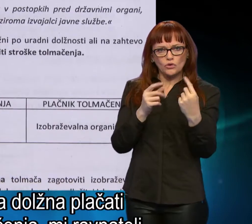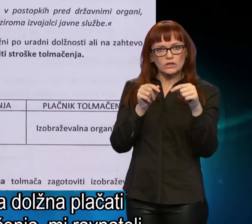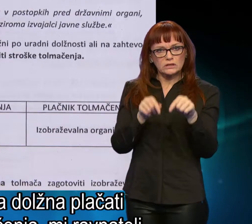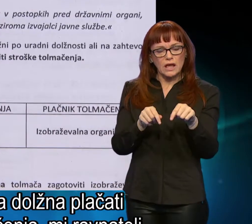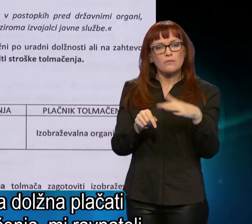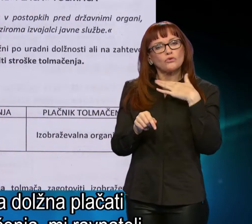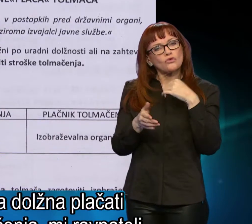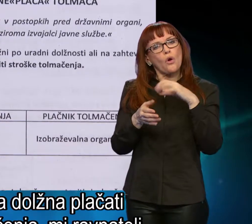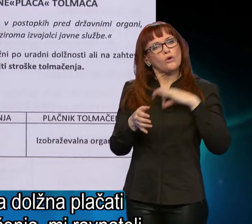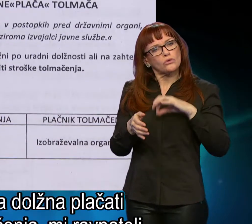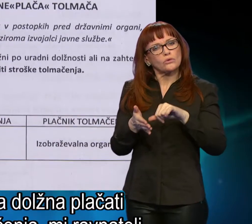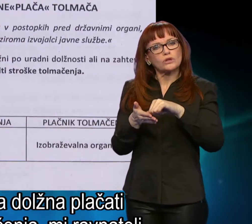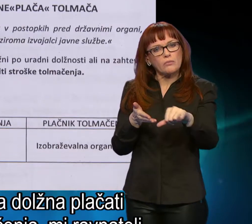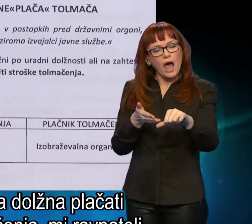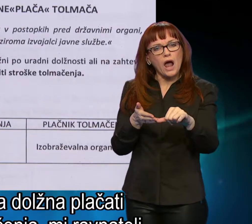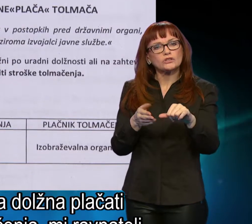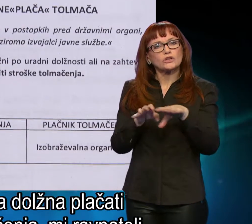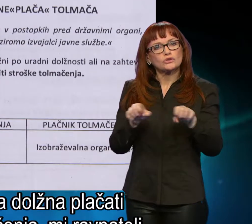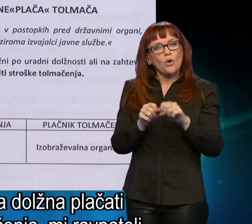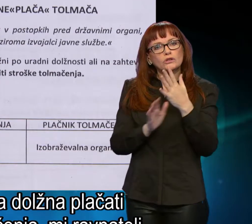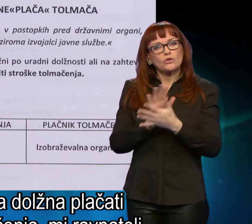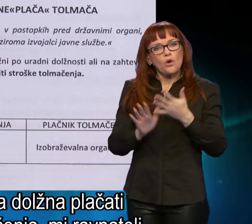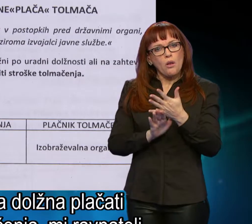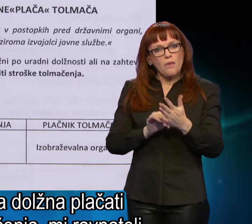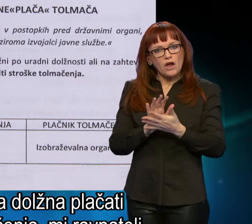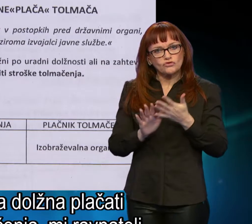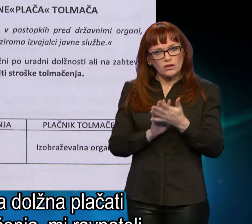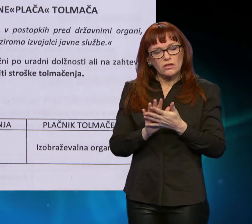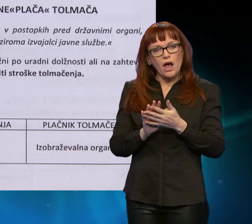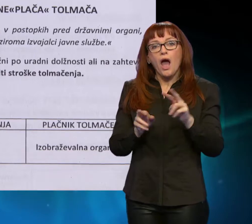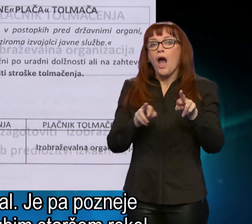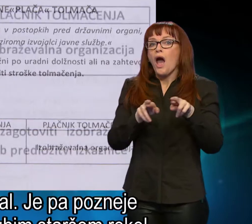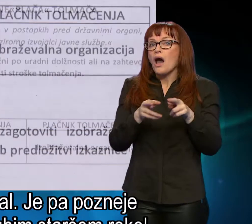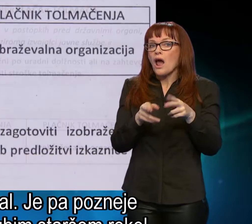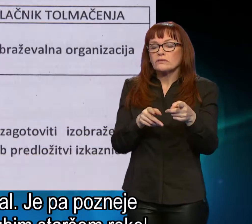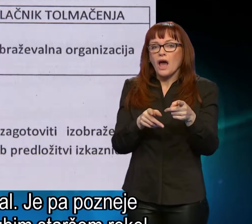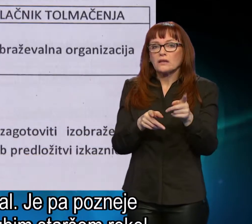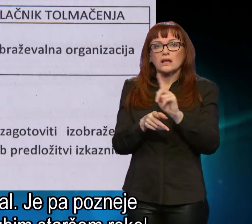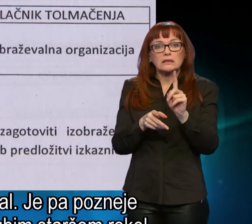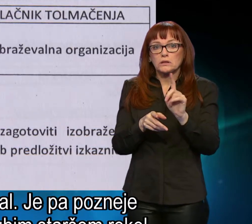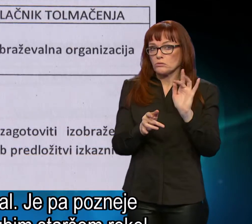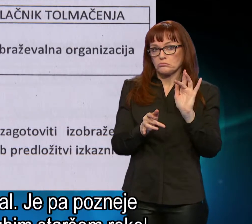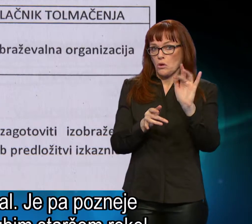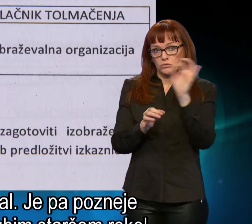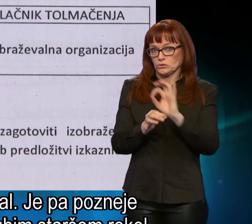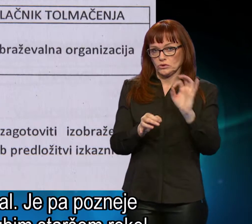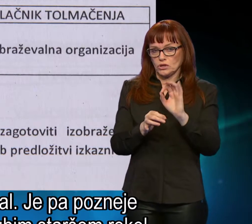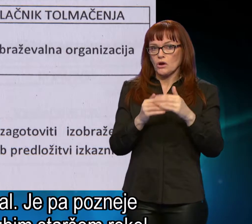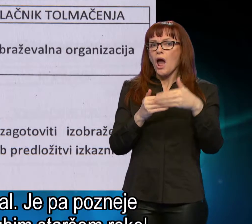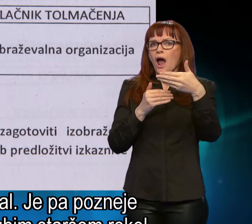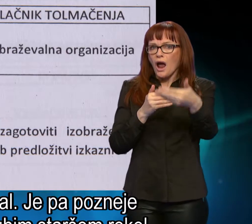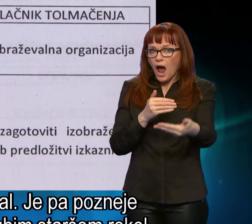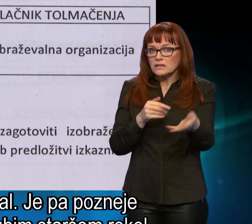da je šola dolžna plačati storitve tolmačenja, mi ravnatelj ni oporekal. Je pa pozneje